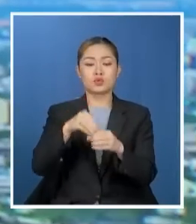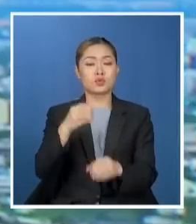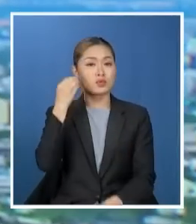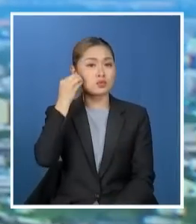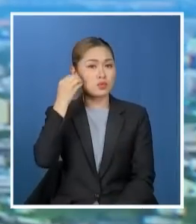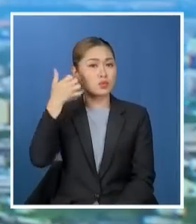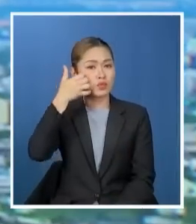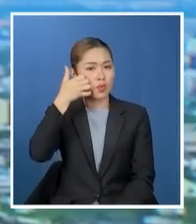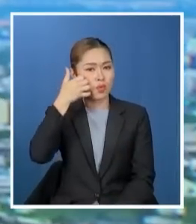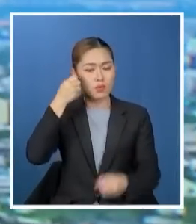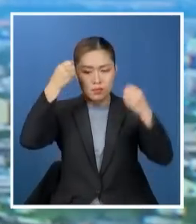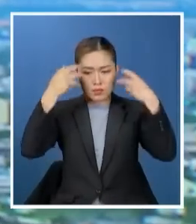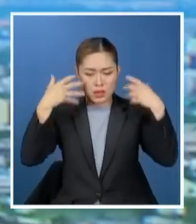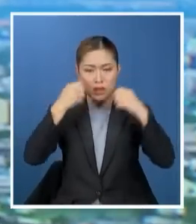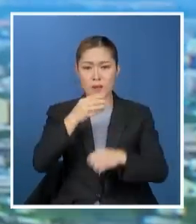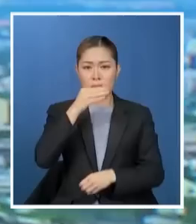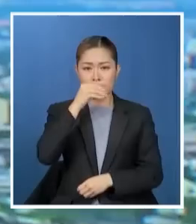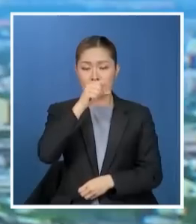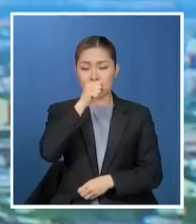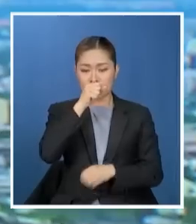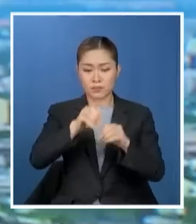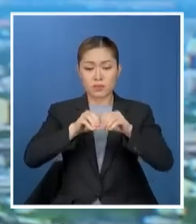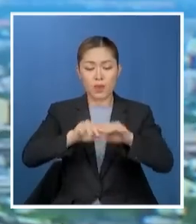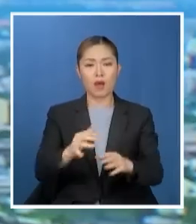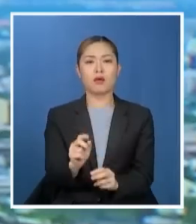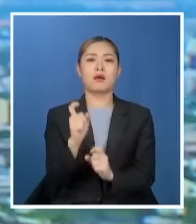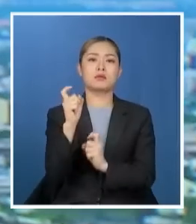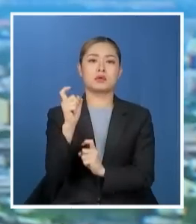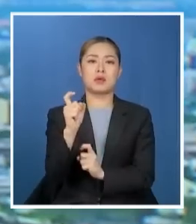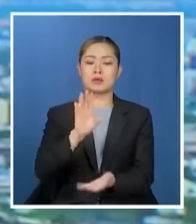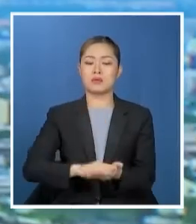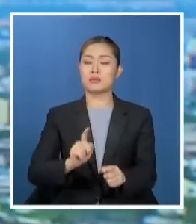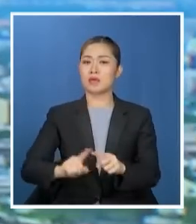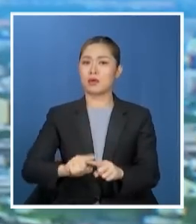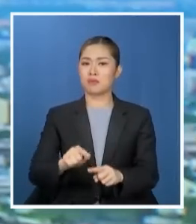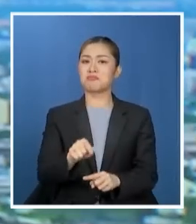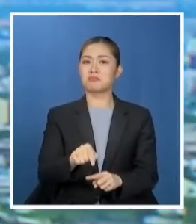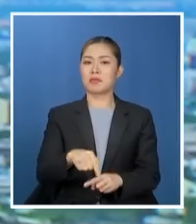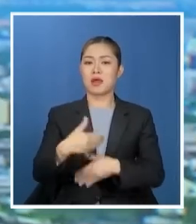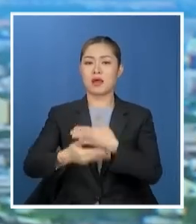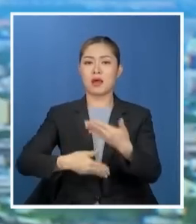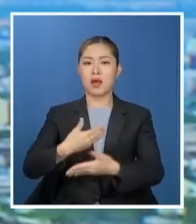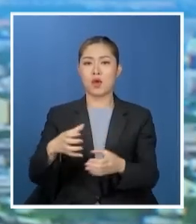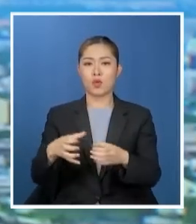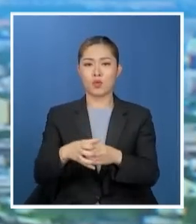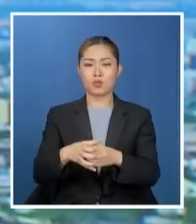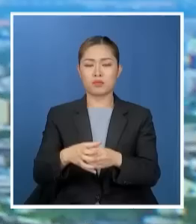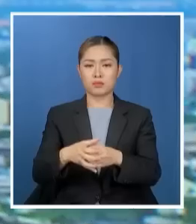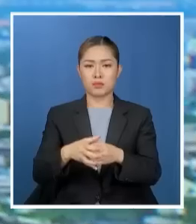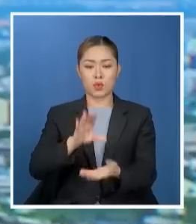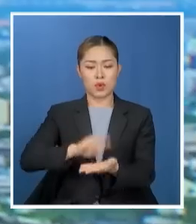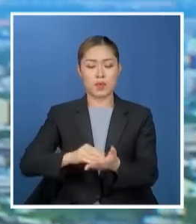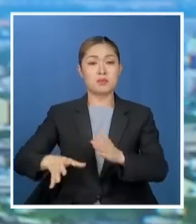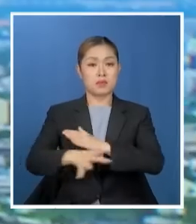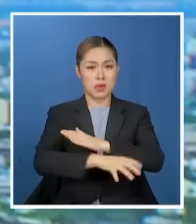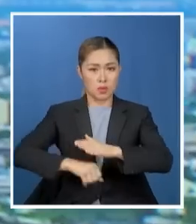ทรข้อมูลบัตรประชาชนหลุดออกไปอย่างนี้เนี่ยมันสุ่มเสี่ยงที่จะเอาข้อมูลเหล่านี้เนี่ยขายให้กับกลุ่มแฮกเกอร์หรือว่าค